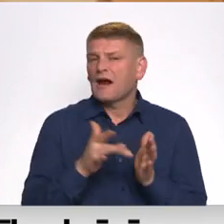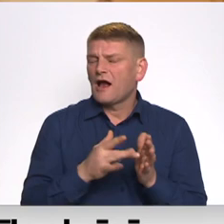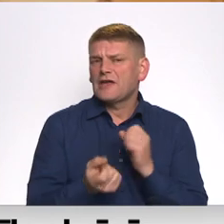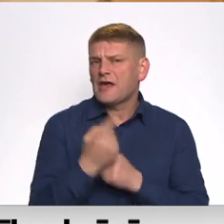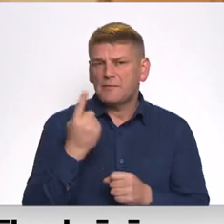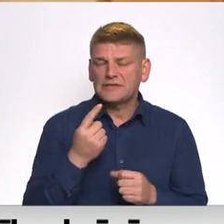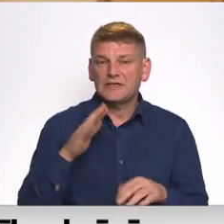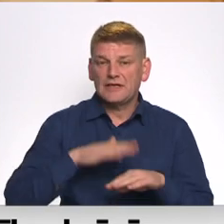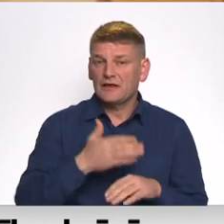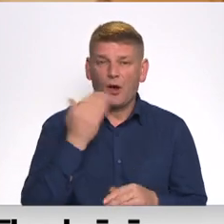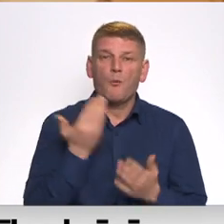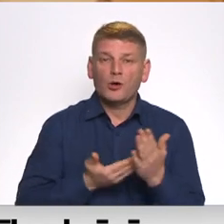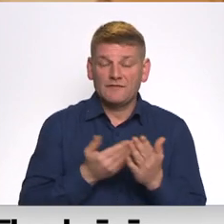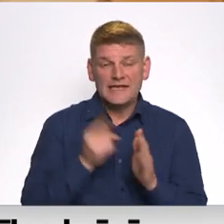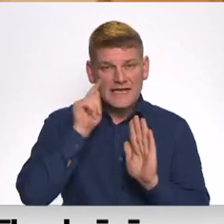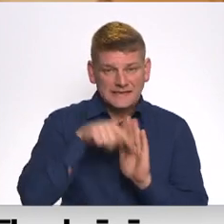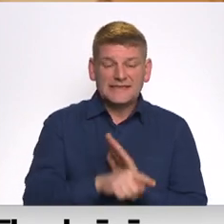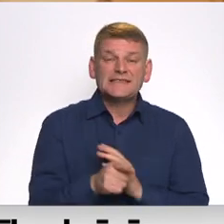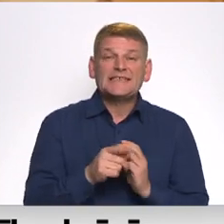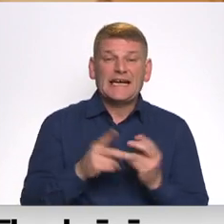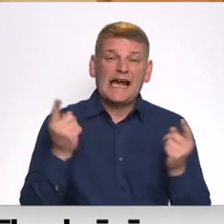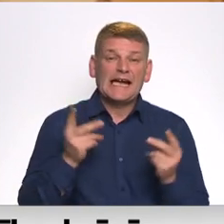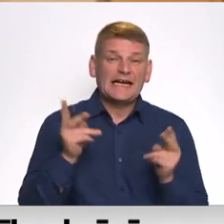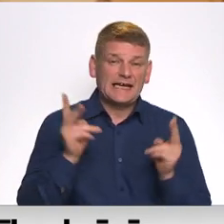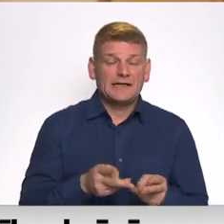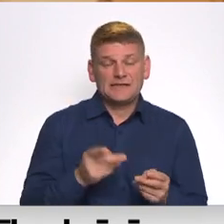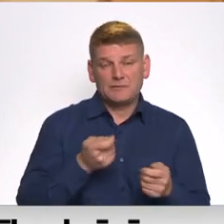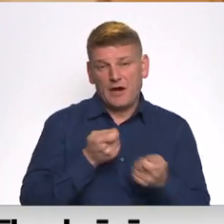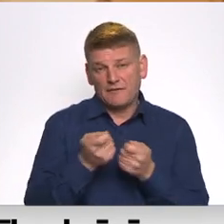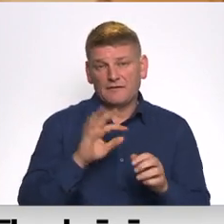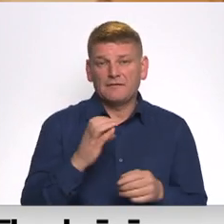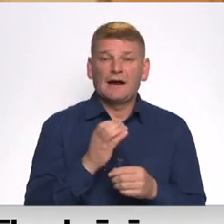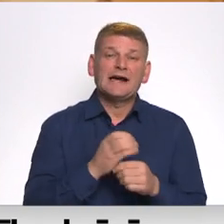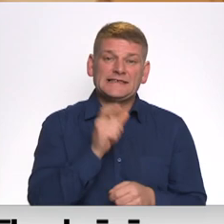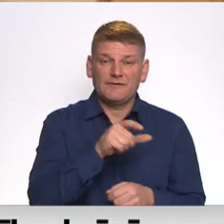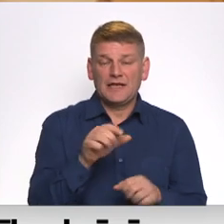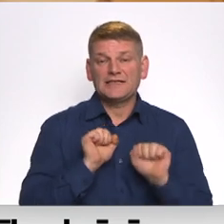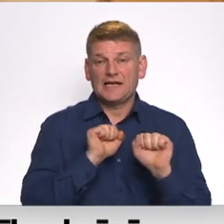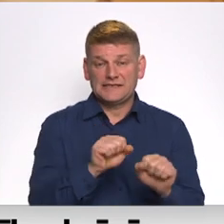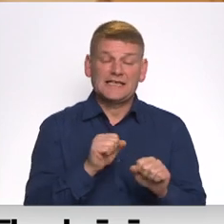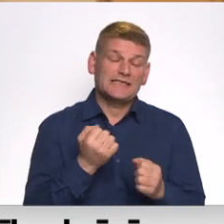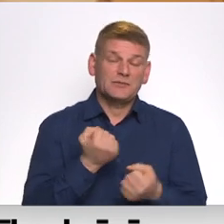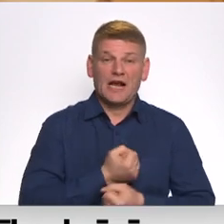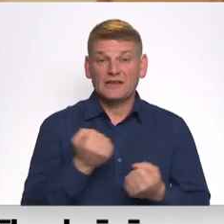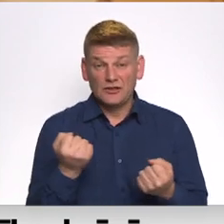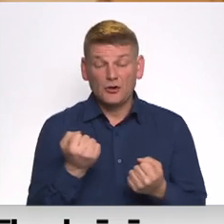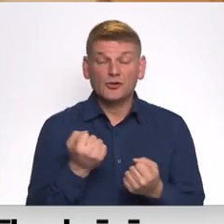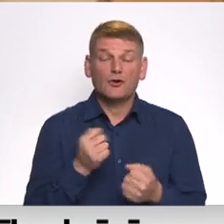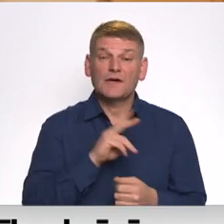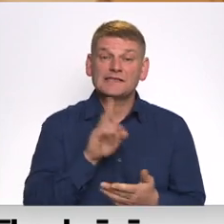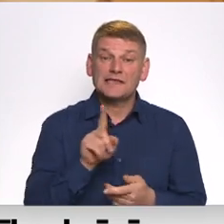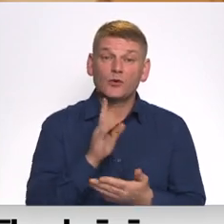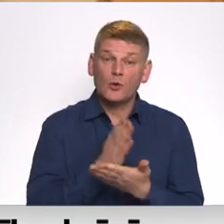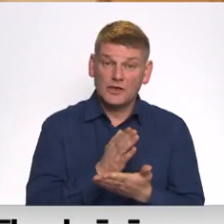nav motivēts iedziļināties krīzes pārvaldīšanā vai civilās aizsardzības attiecīgajā katastrofā, kas ir notikusi,